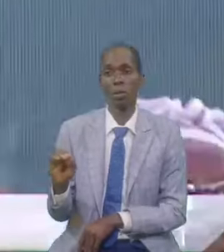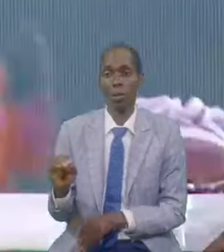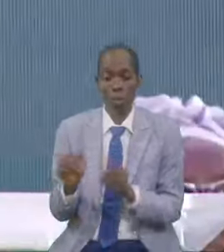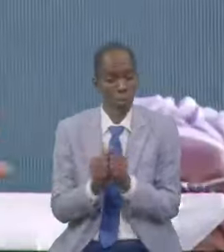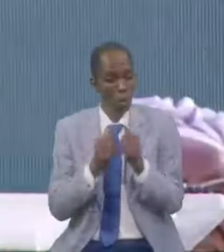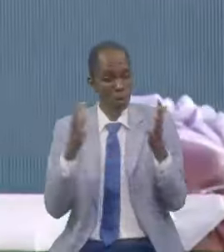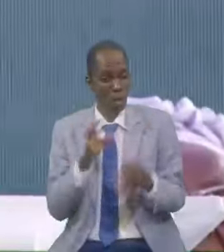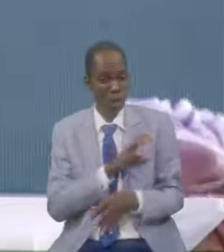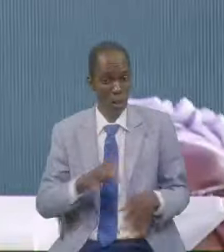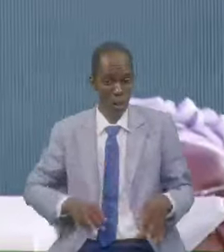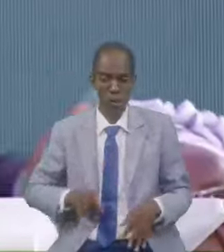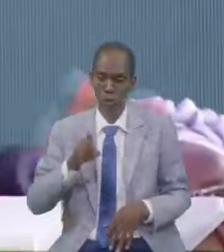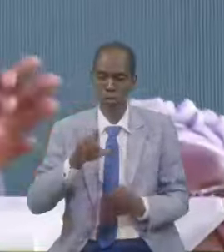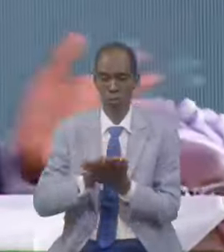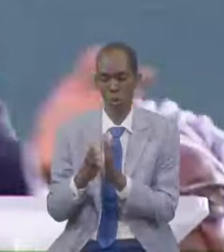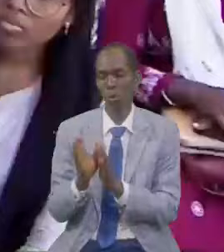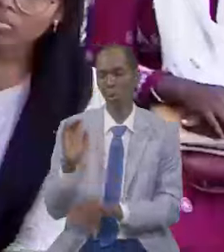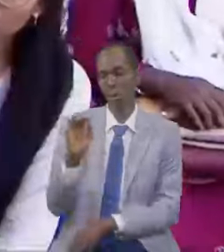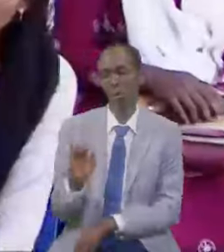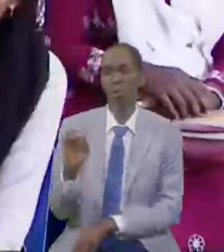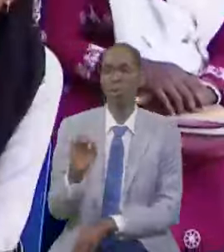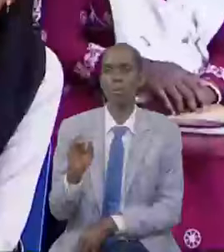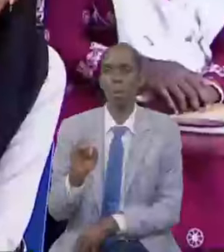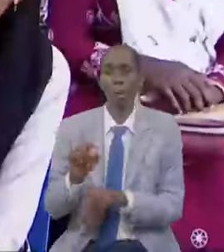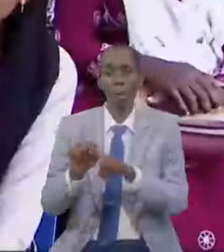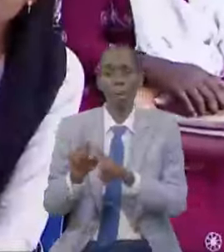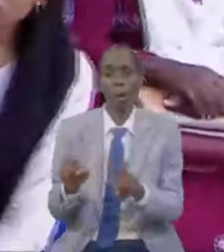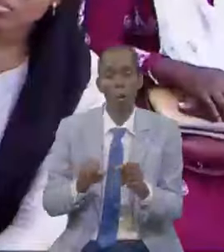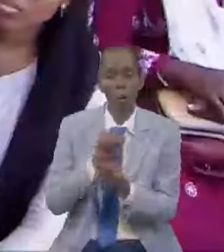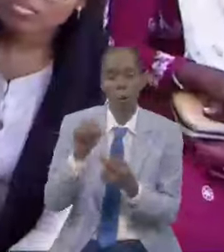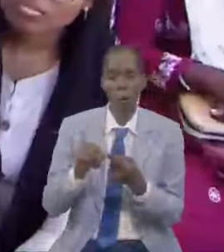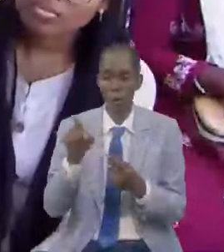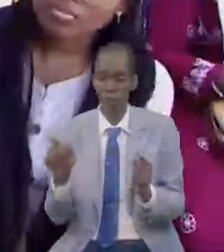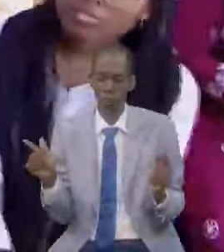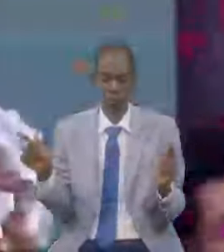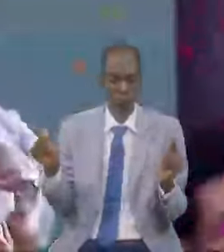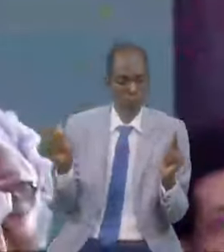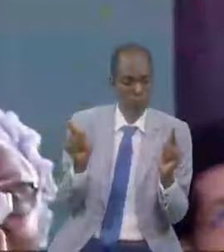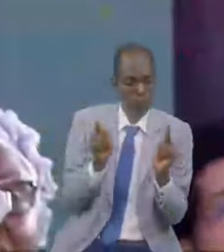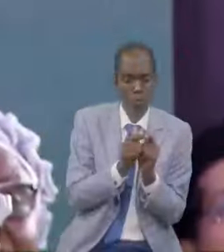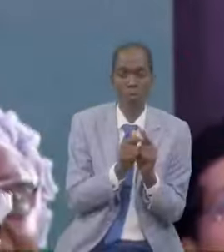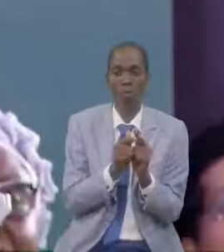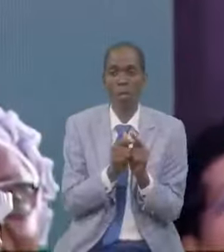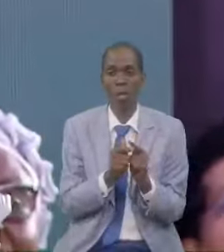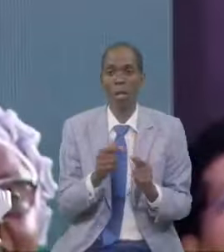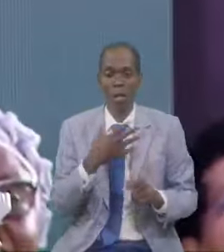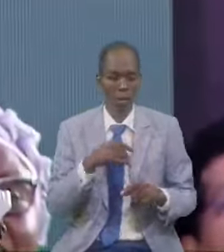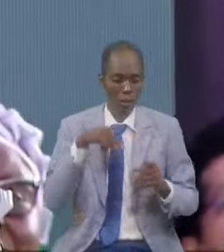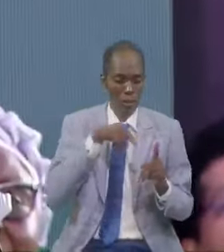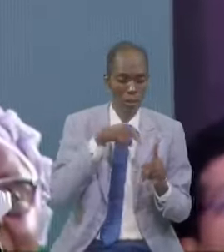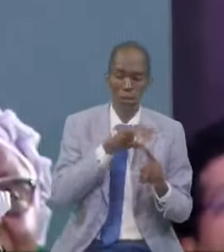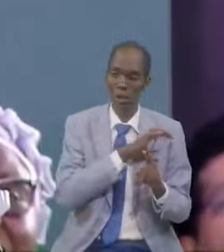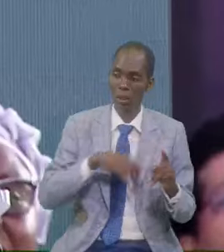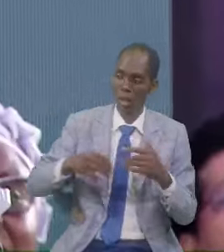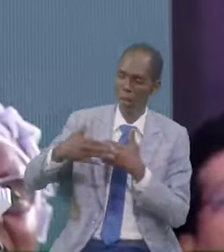క్రీస్తు లేకపోతే జీరో, సున్నానే. బట్ వెన్ యు కమ్ నియర్, కానీ మీరు దగ్గరకు వస్తే, హి ఇన్వైట్స్ యు, ఆయన ఆహ్వానిస్తాడు, కమ్